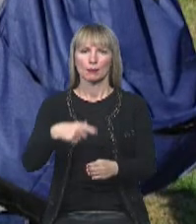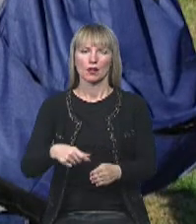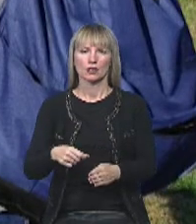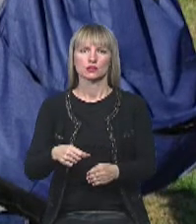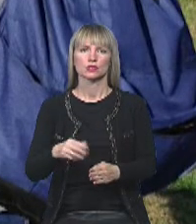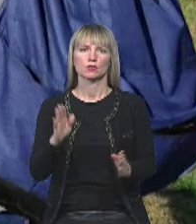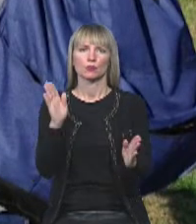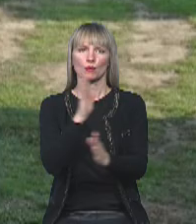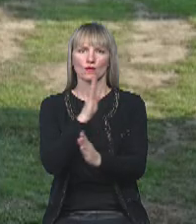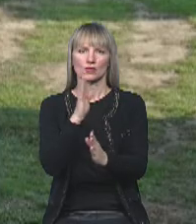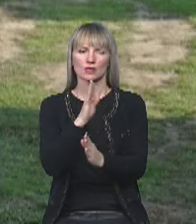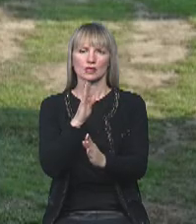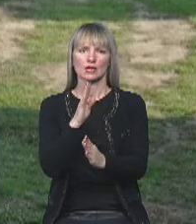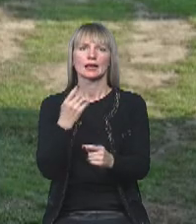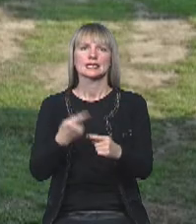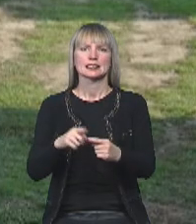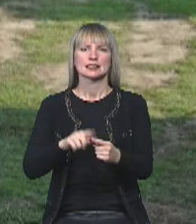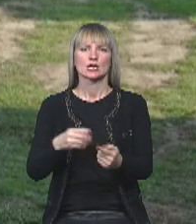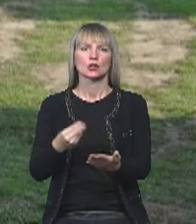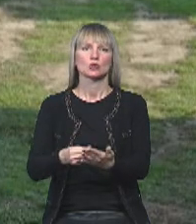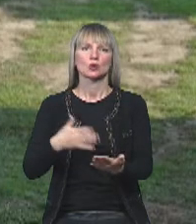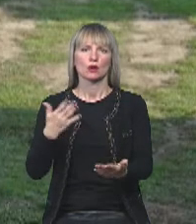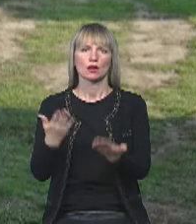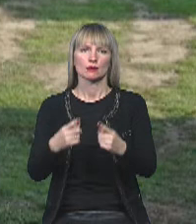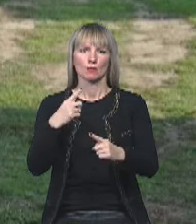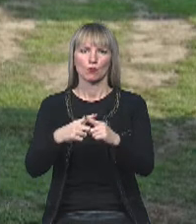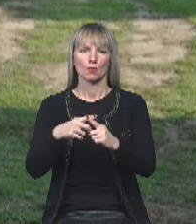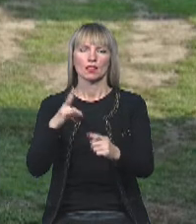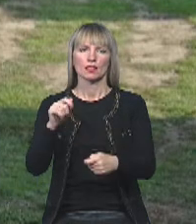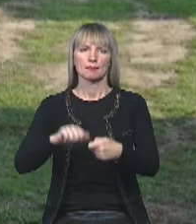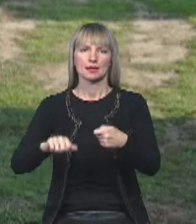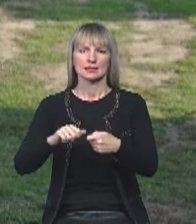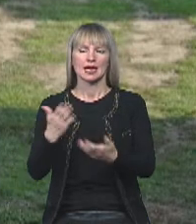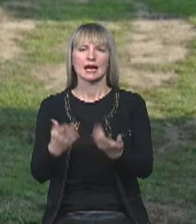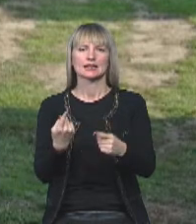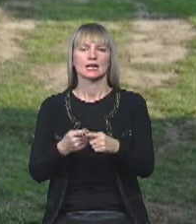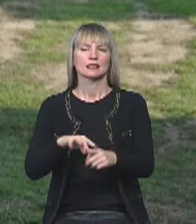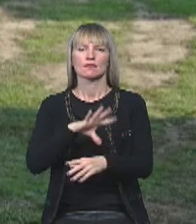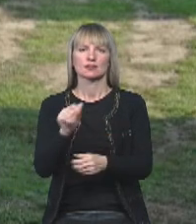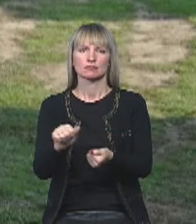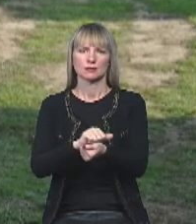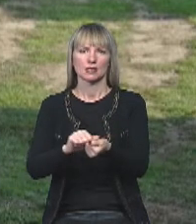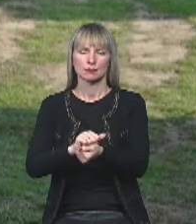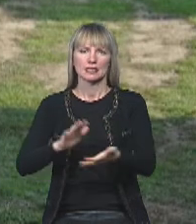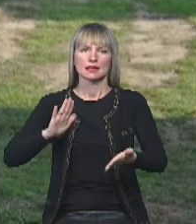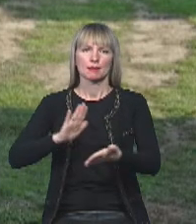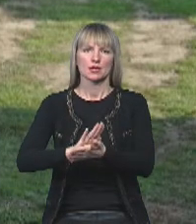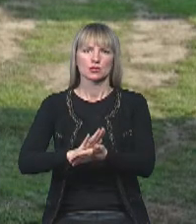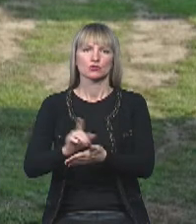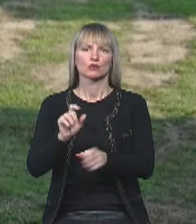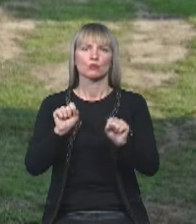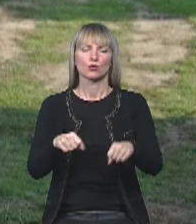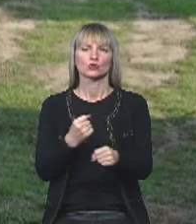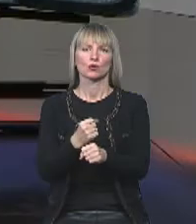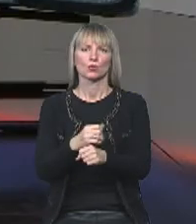пляшки повітря. І це дорого коштує, якщо помножено на бензин. Uh-huh. А якщо це все перебите, запресоване, що може